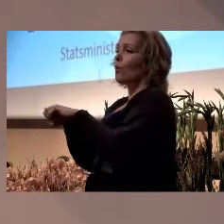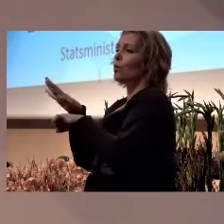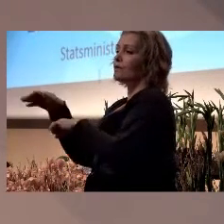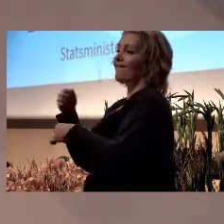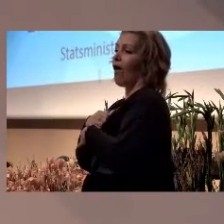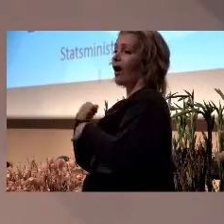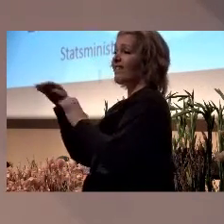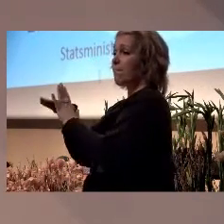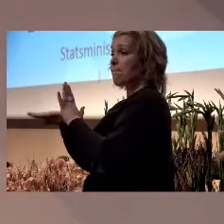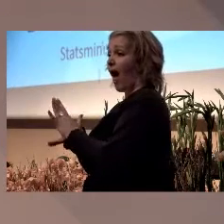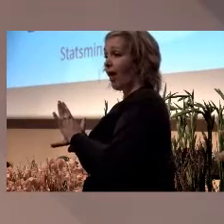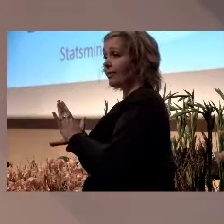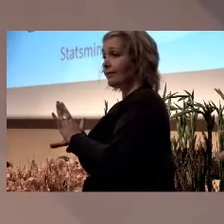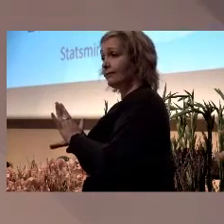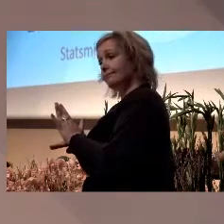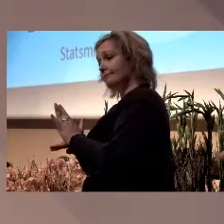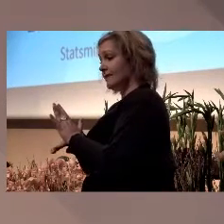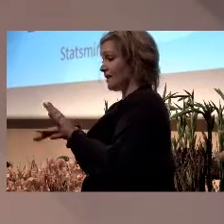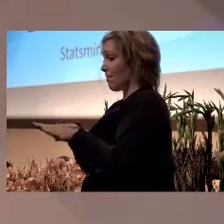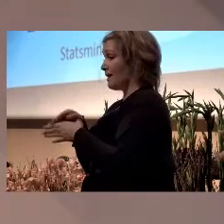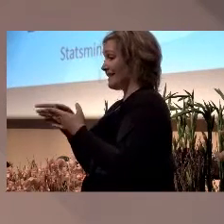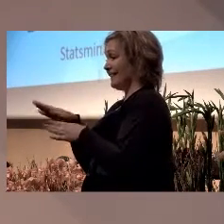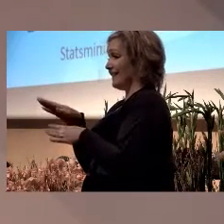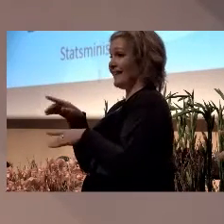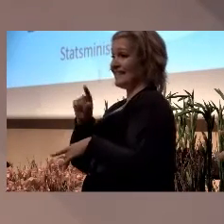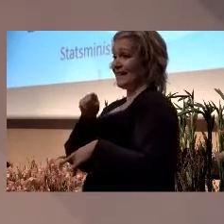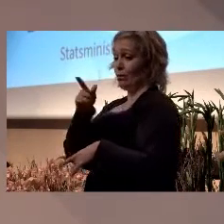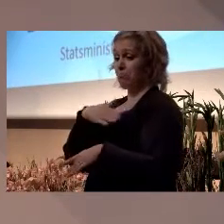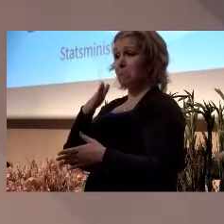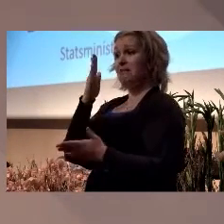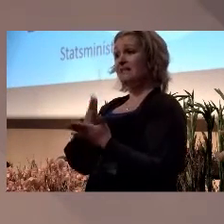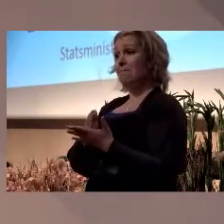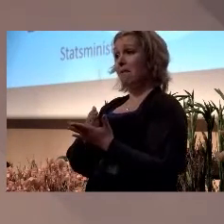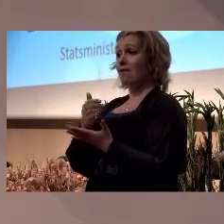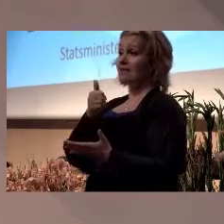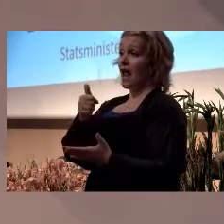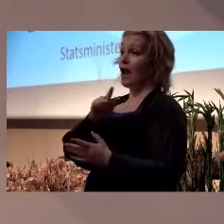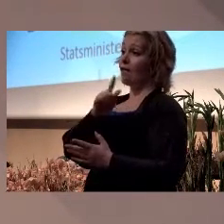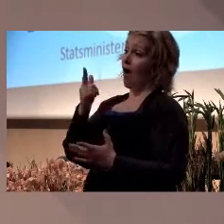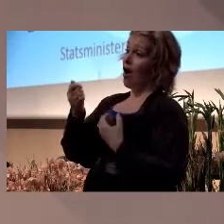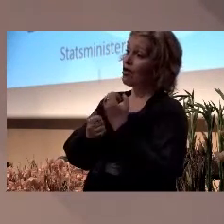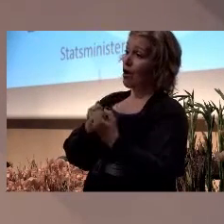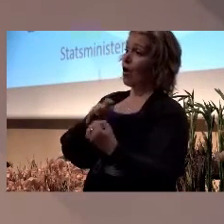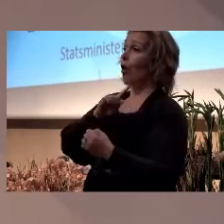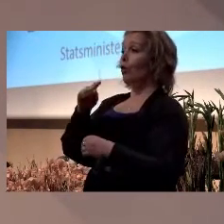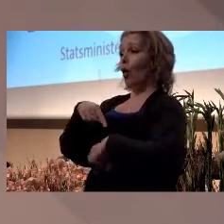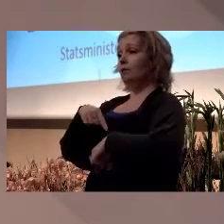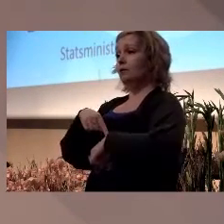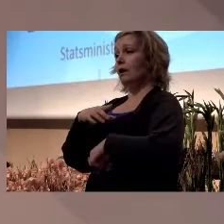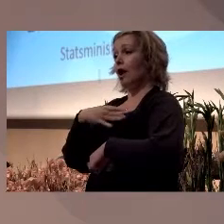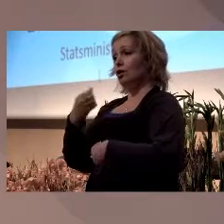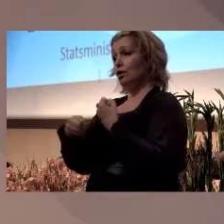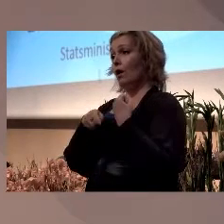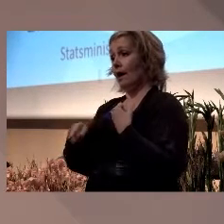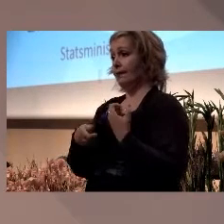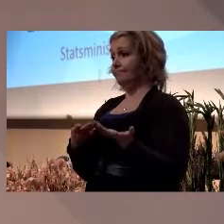kommunens vaktplaner. Og det passet altså ikke Stine, for hun ville bestemme hva hun selv skulle gjøre og når hun skulle gjøre det.